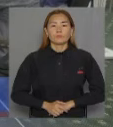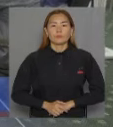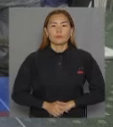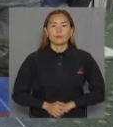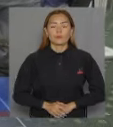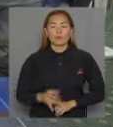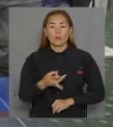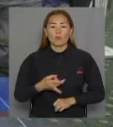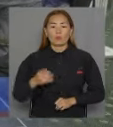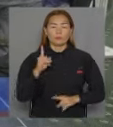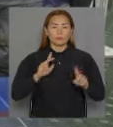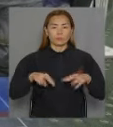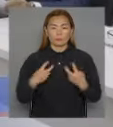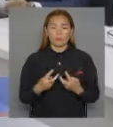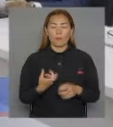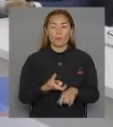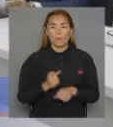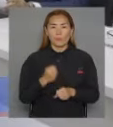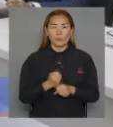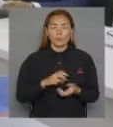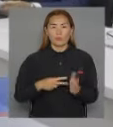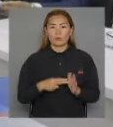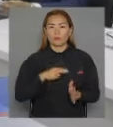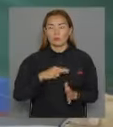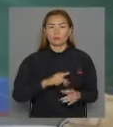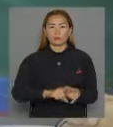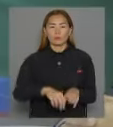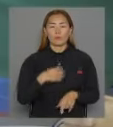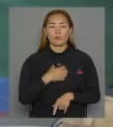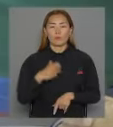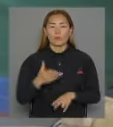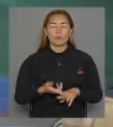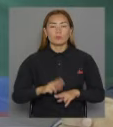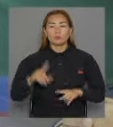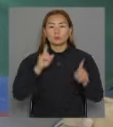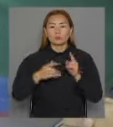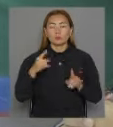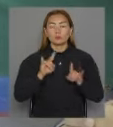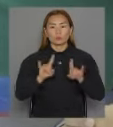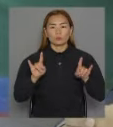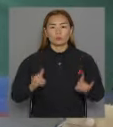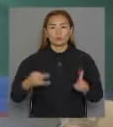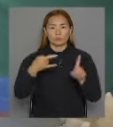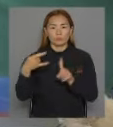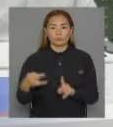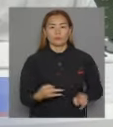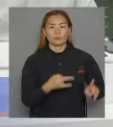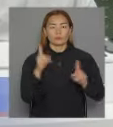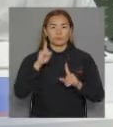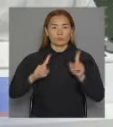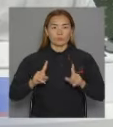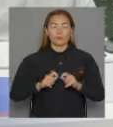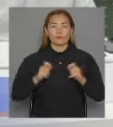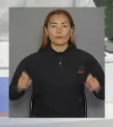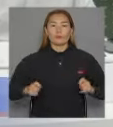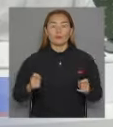Бұл жиын өңірлік кеңес мүшелері үшін методикалық әдістемелік тұрғысынан да маңызды. Сондай-ақ жиын Zoom қосымшасы арқылы бейнеконференция режимінде